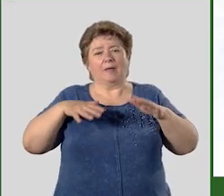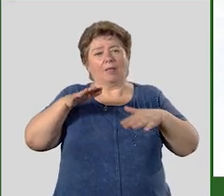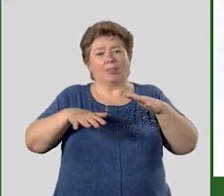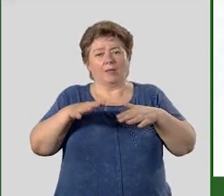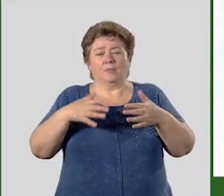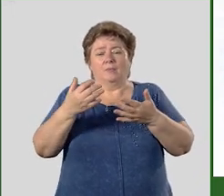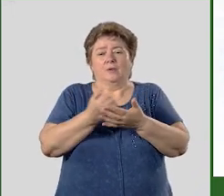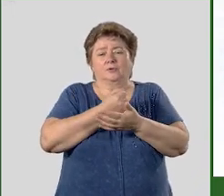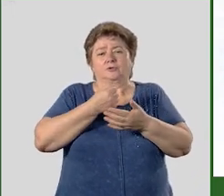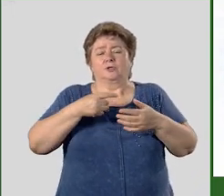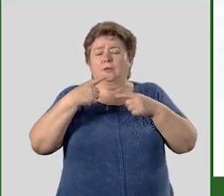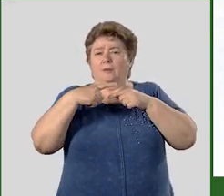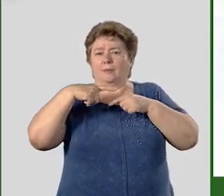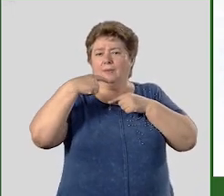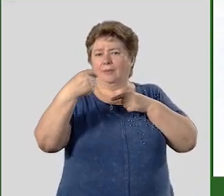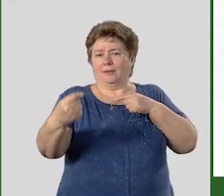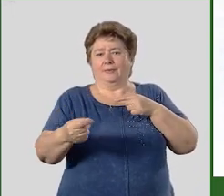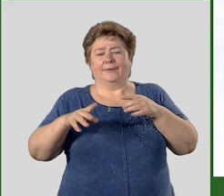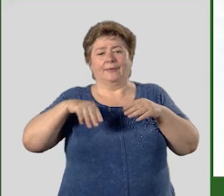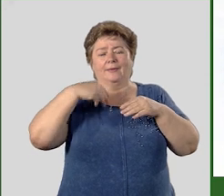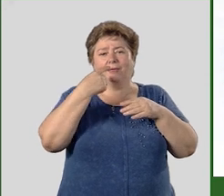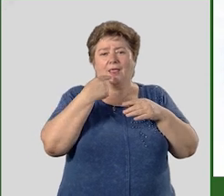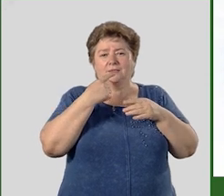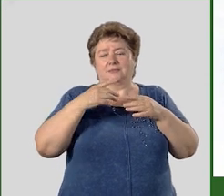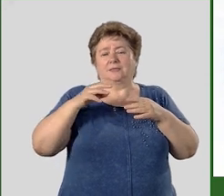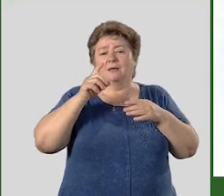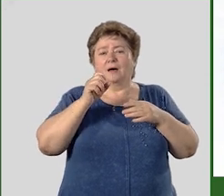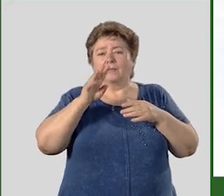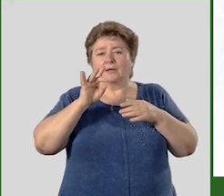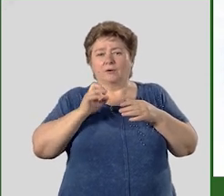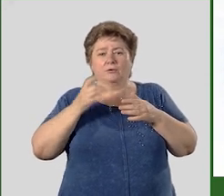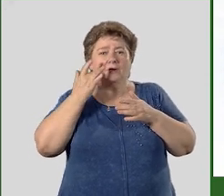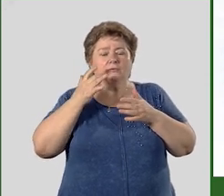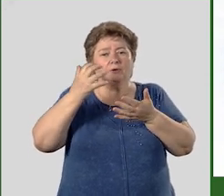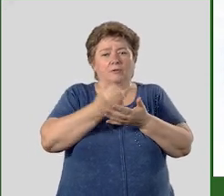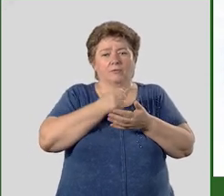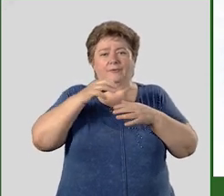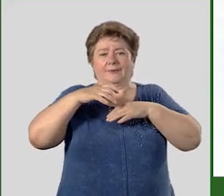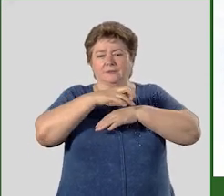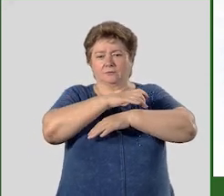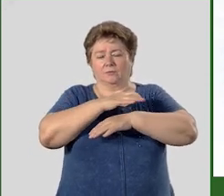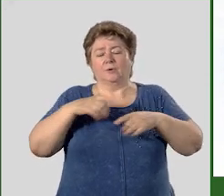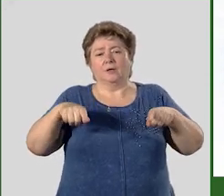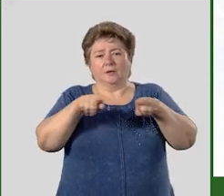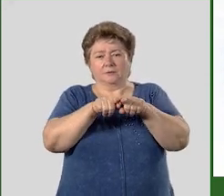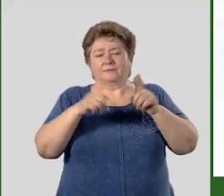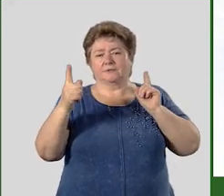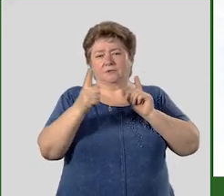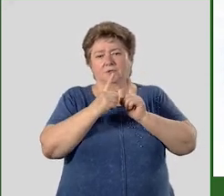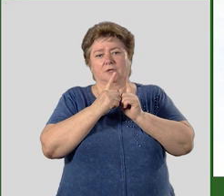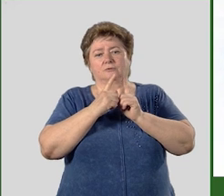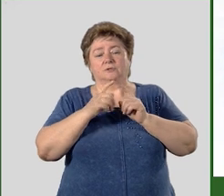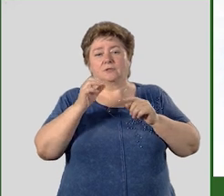лапы получил длинный язык хамелеон, которым ловит насекомых. А также